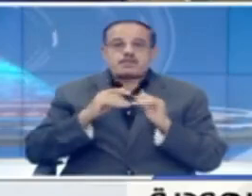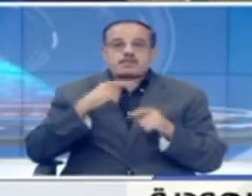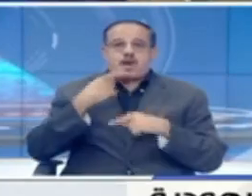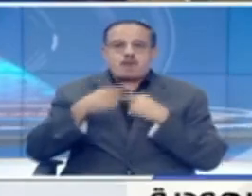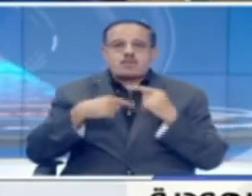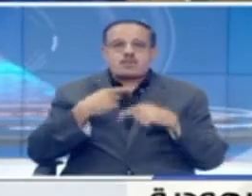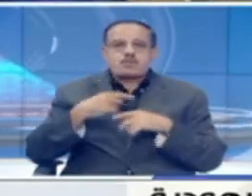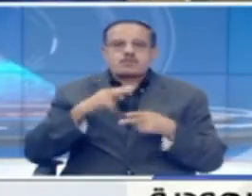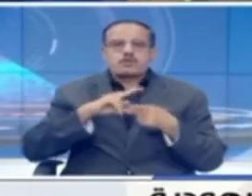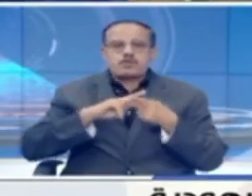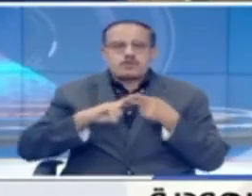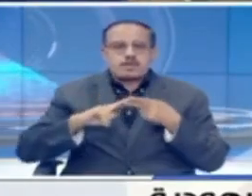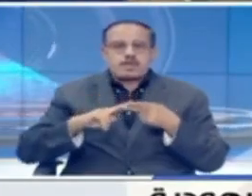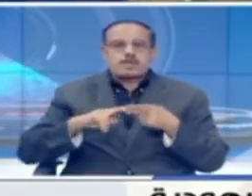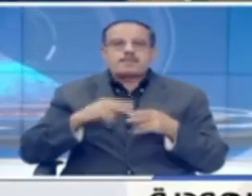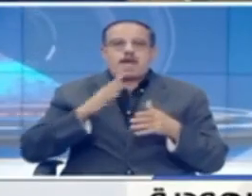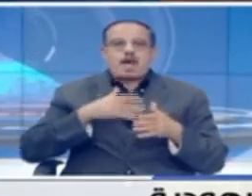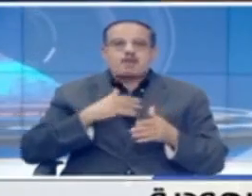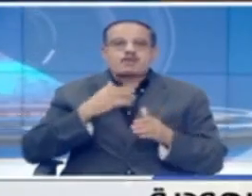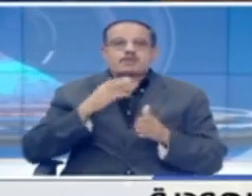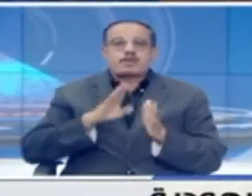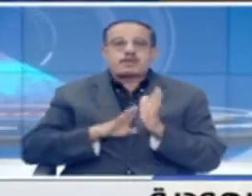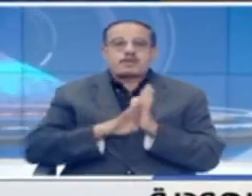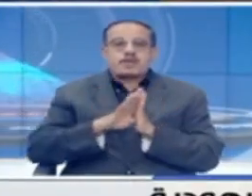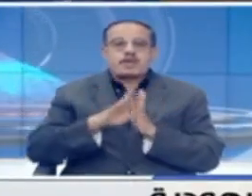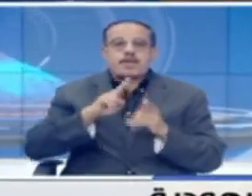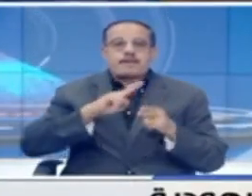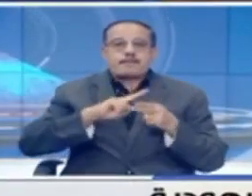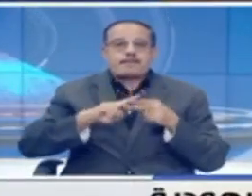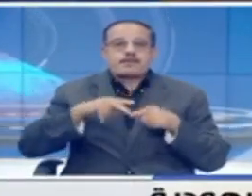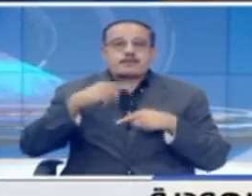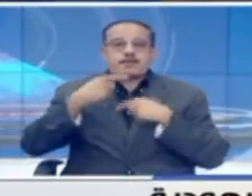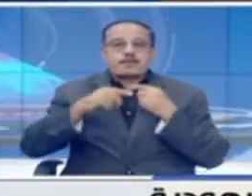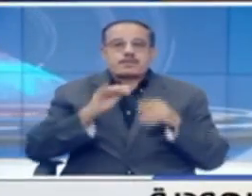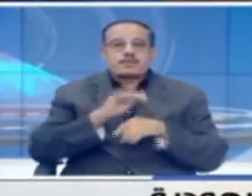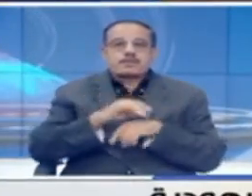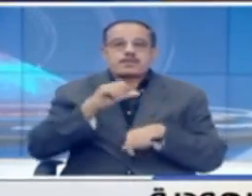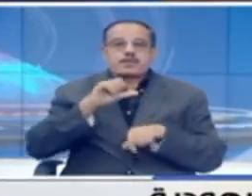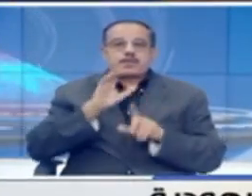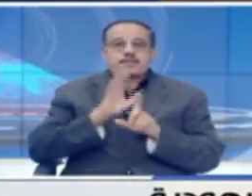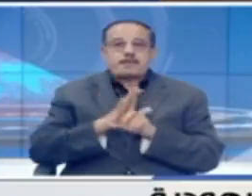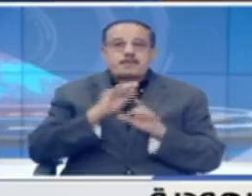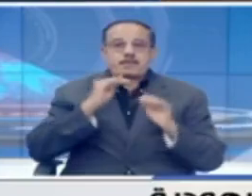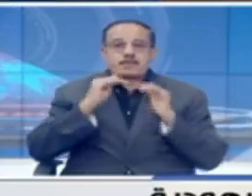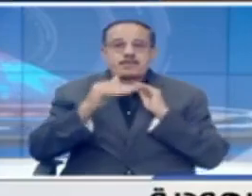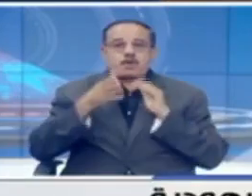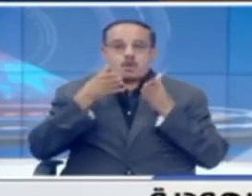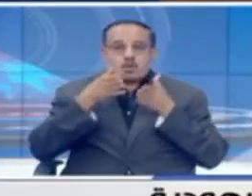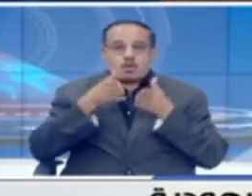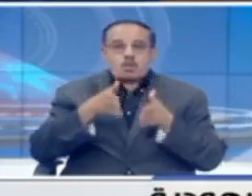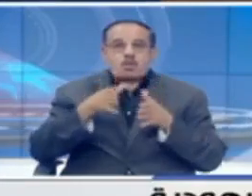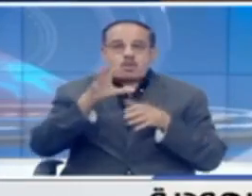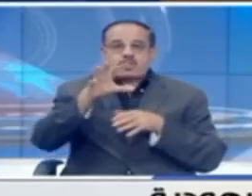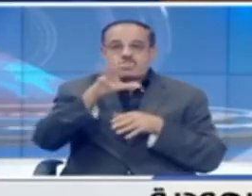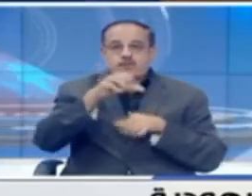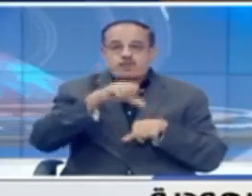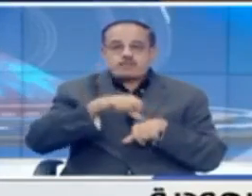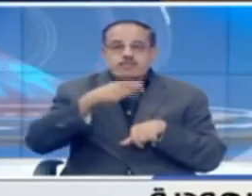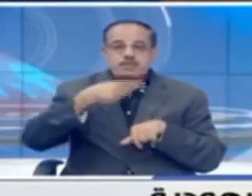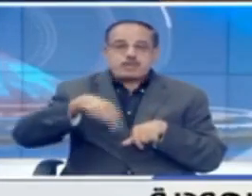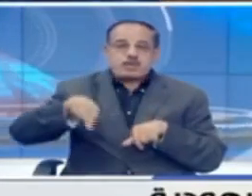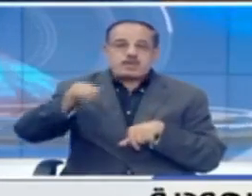قضايا المنطقة، بالإضافة إلى التحرك من مصر الدؤوب لإحياء مسار السلام سعيا نحو تحقيق السلام